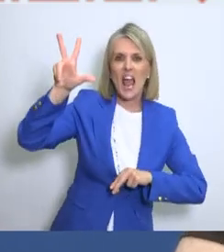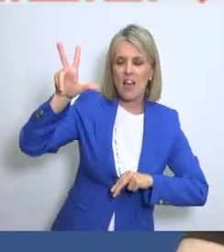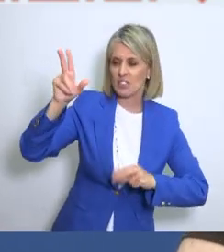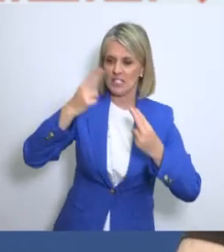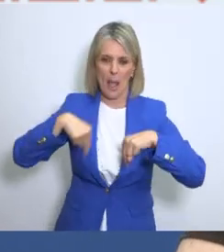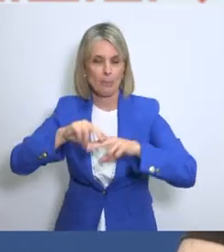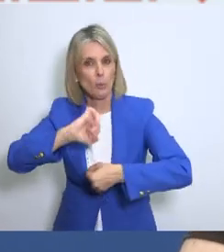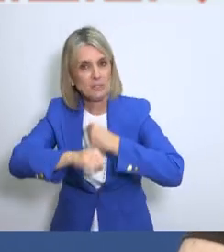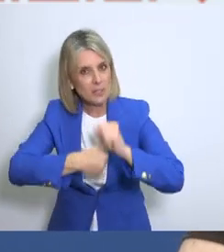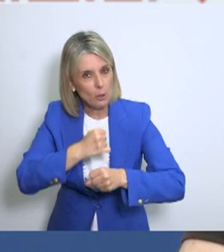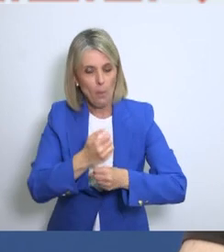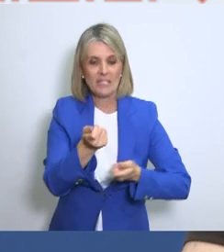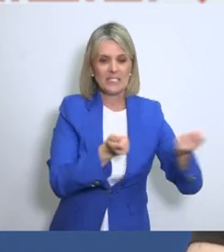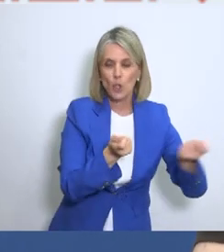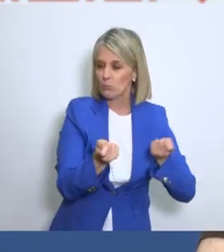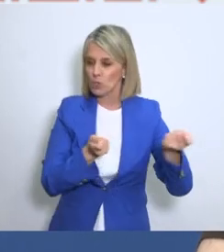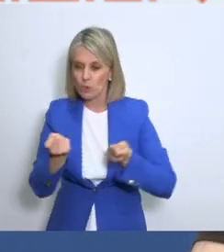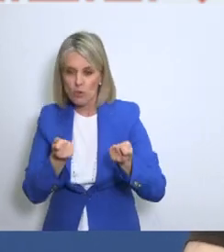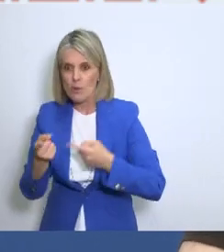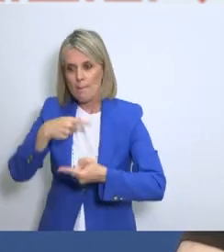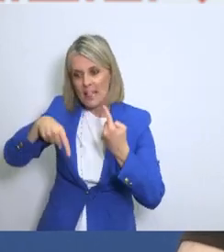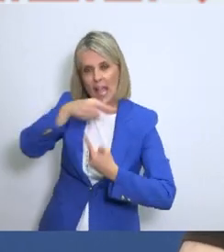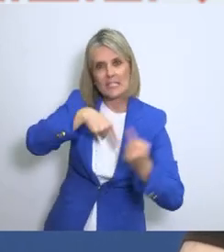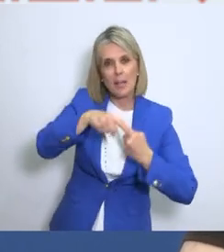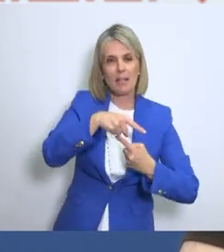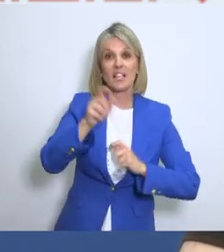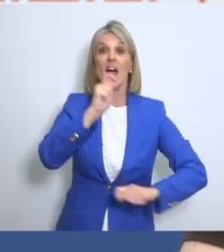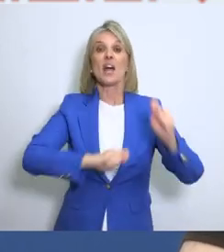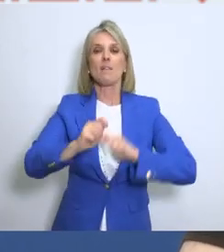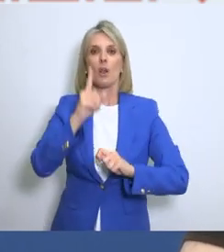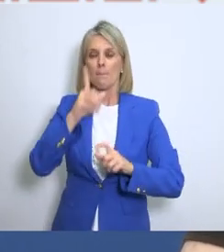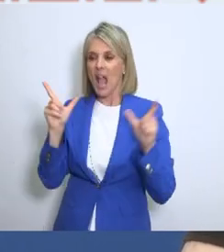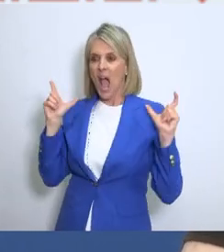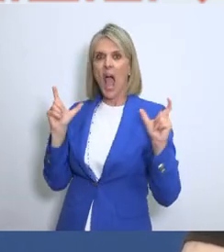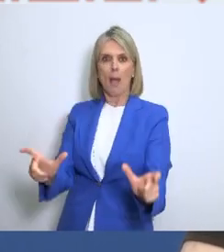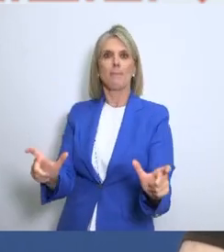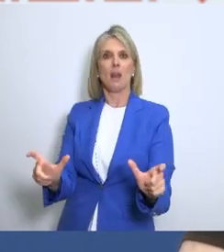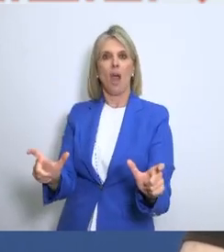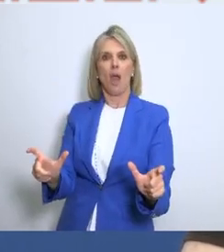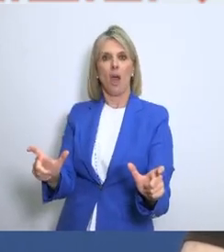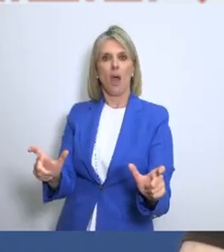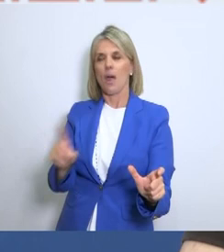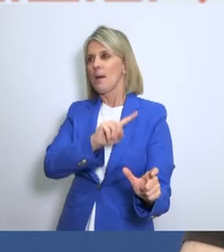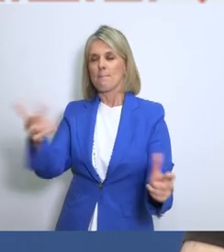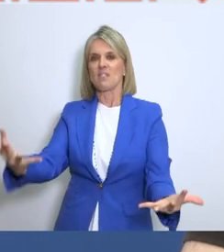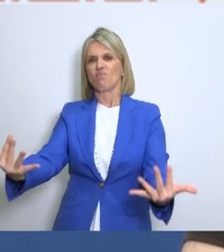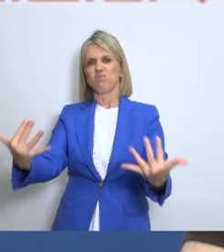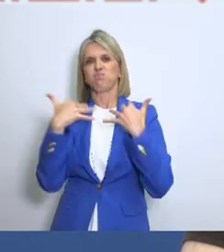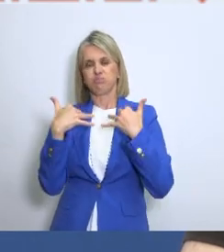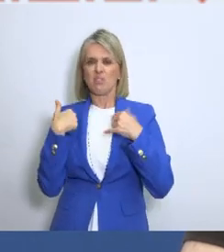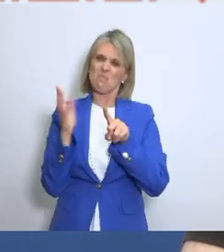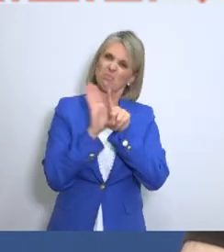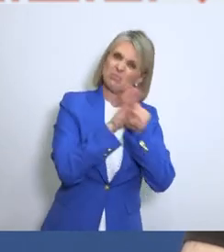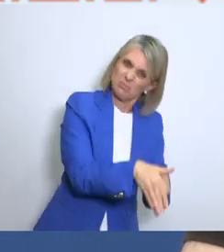επιτροπές αγώνα και συντονιστικά. Να οργανώσουμε την αυτοάμυνα του κινήματος ενάντια στην καταστολή, όπως